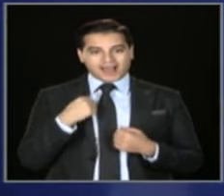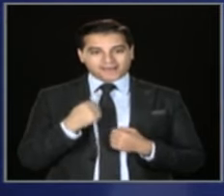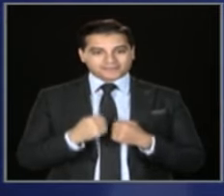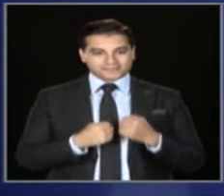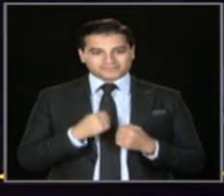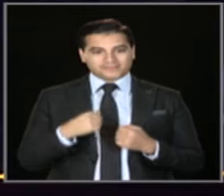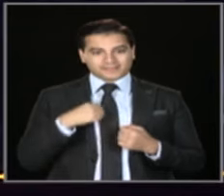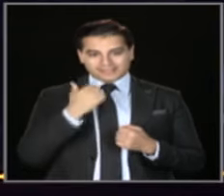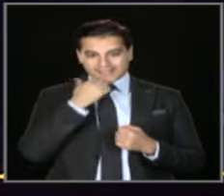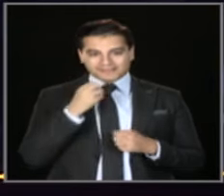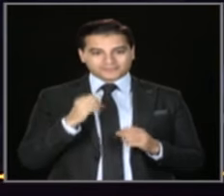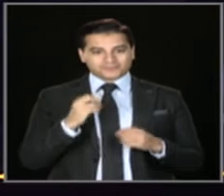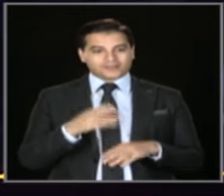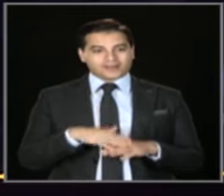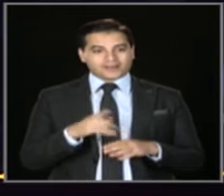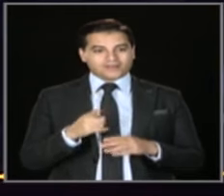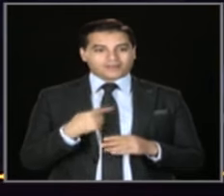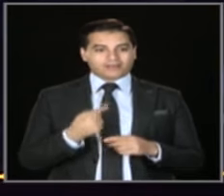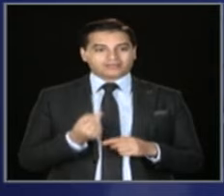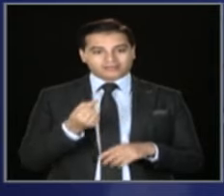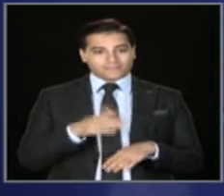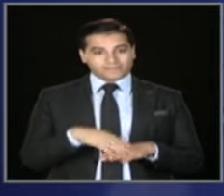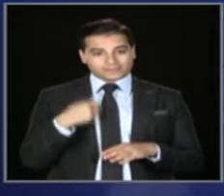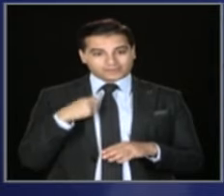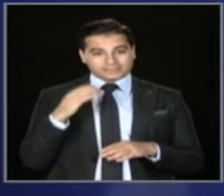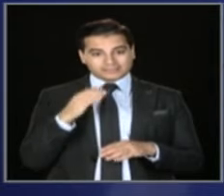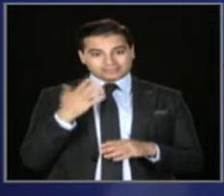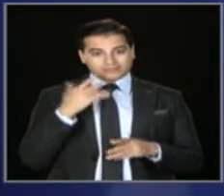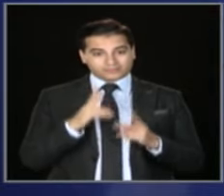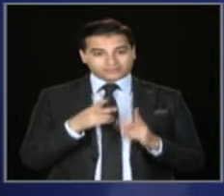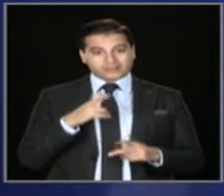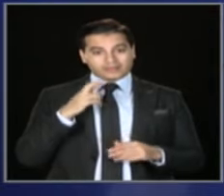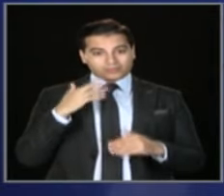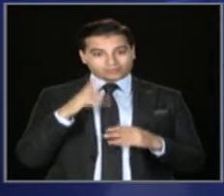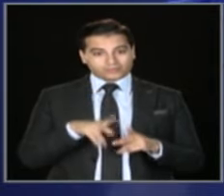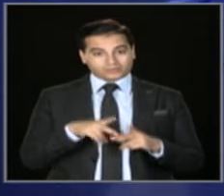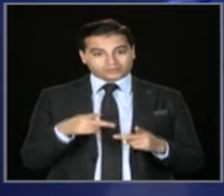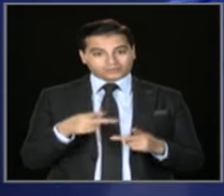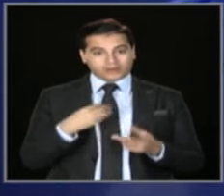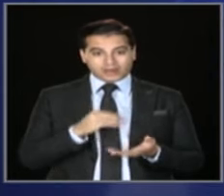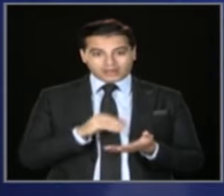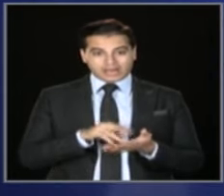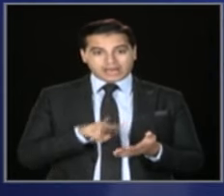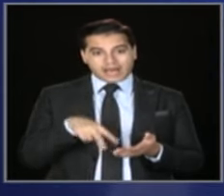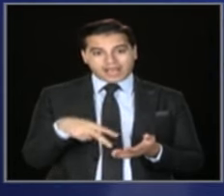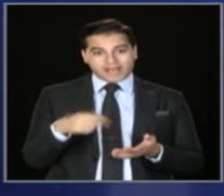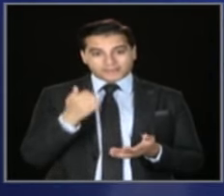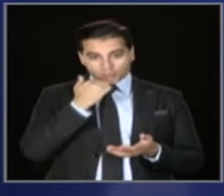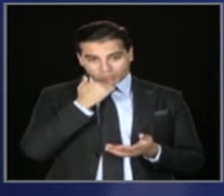بجد؟ ما شاء الله عليك. كنت طلبت من الرئيس عبد الفتاح السيسي في احتفاليه قدرون باختلاف ان انا ابقى لاعب في النادي